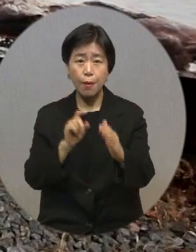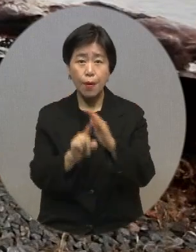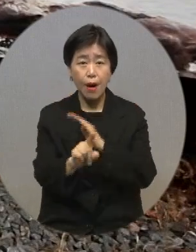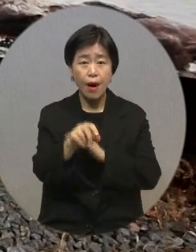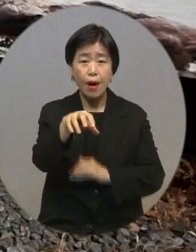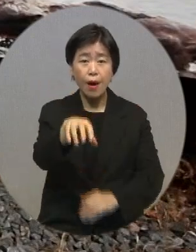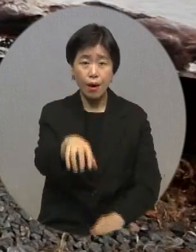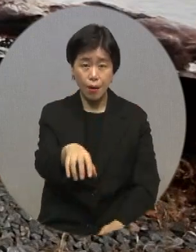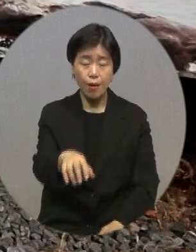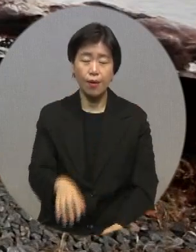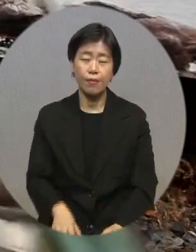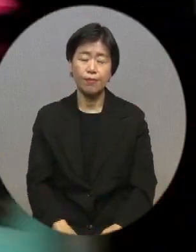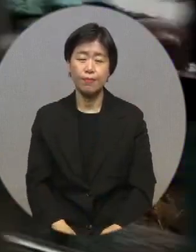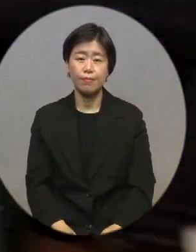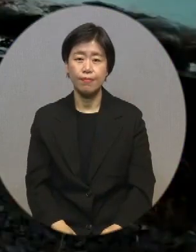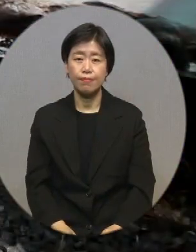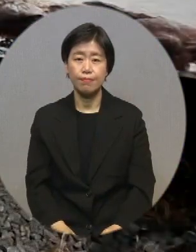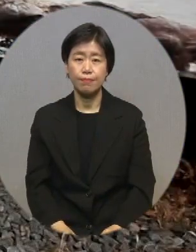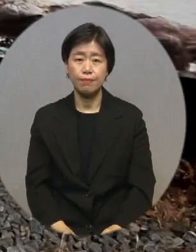찾아왔지만